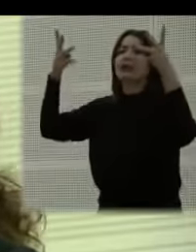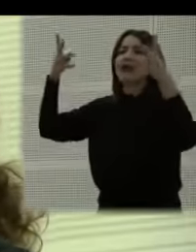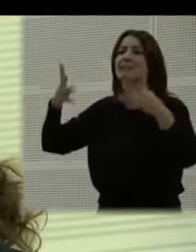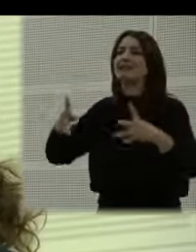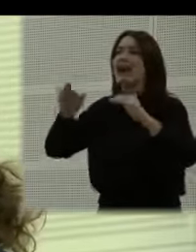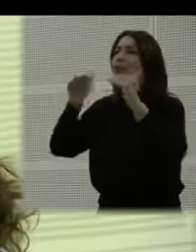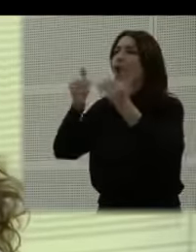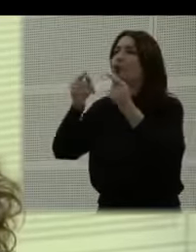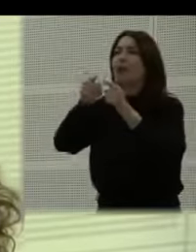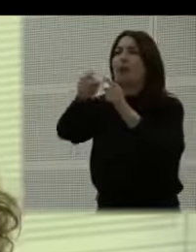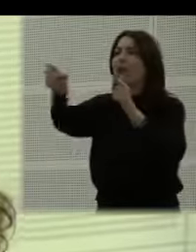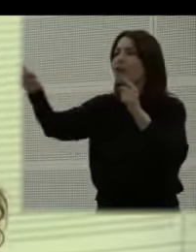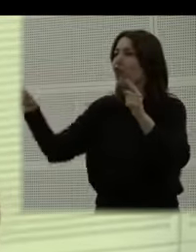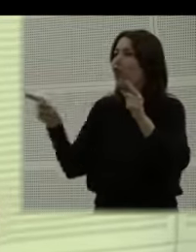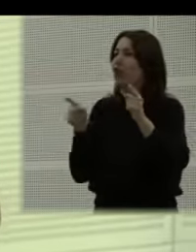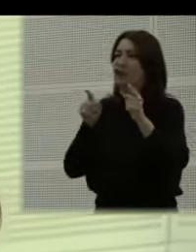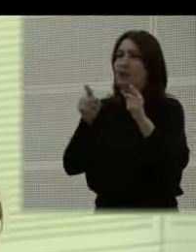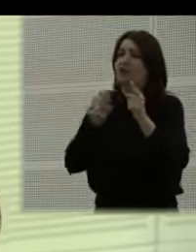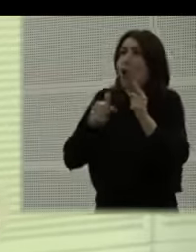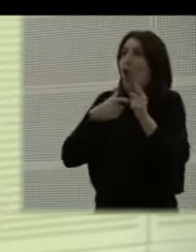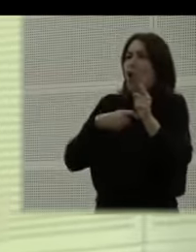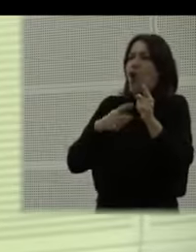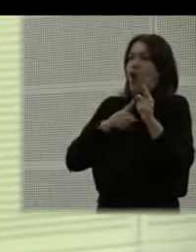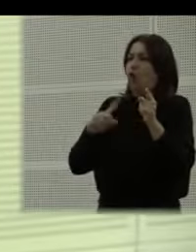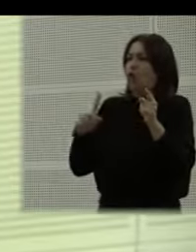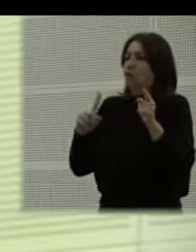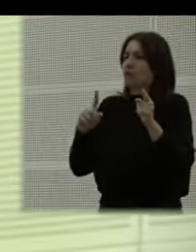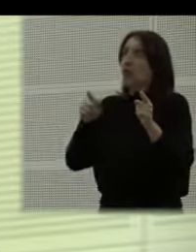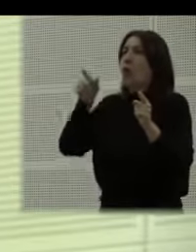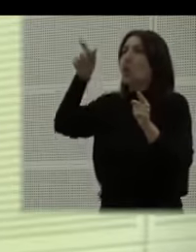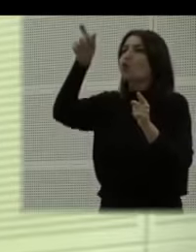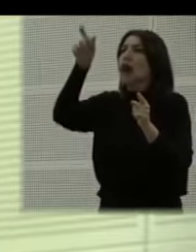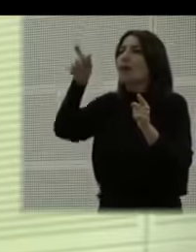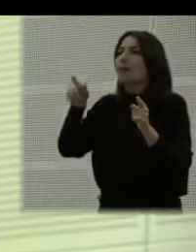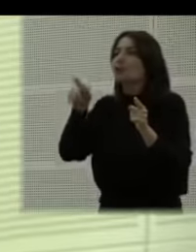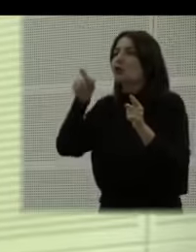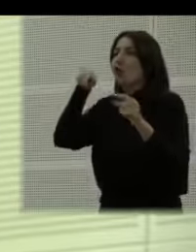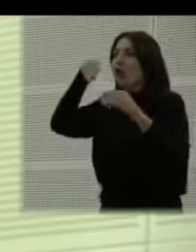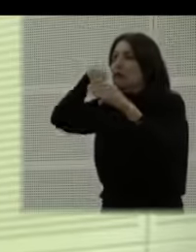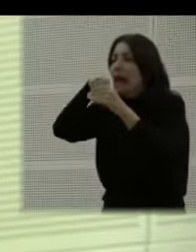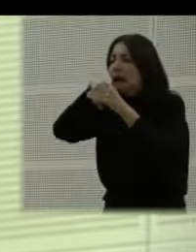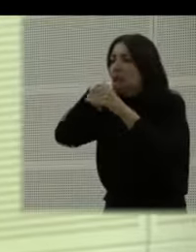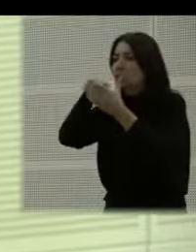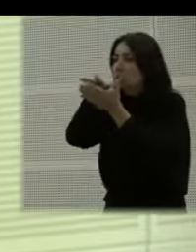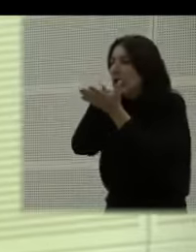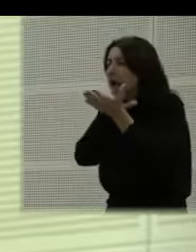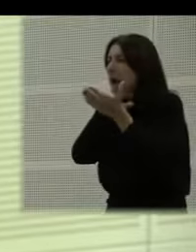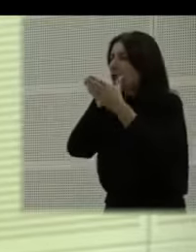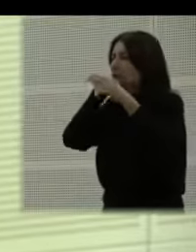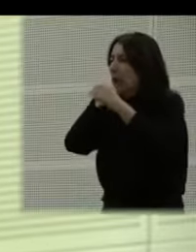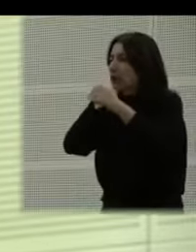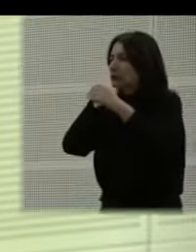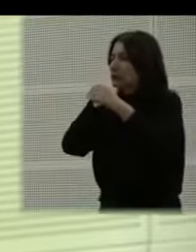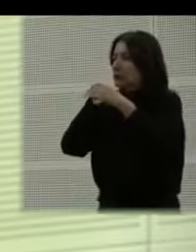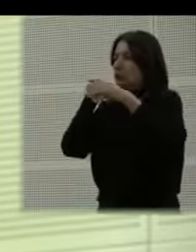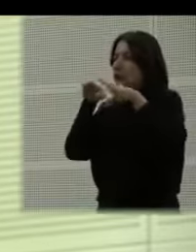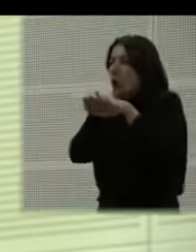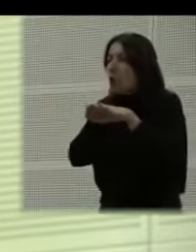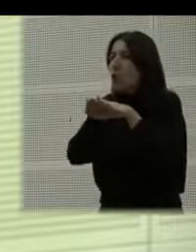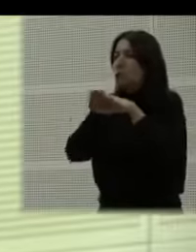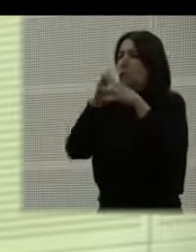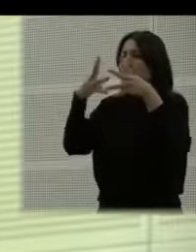per voi, perché una persona che tiene dei segreti, una persona che non si realizza, è una persona che